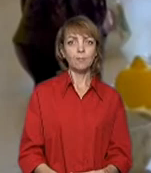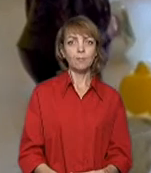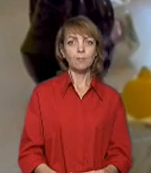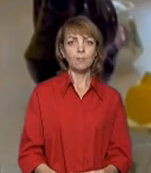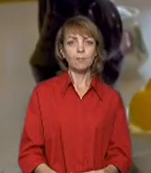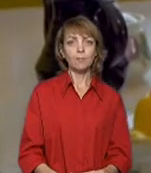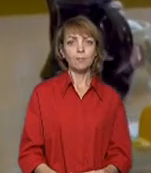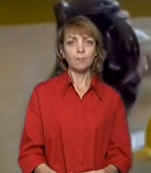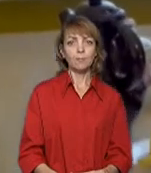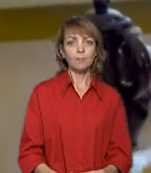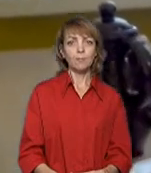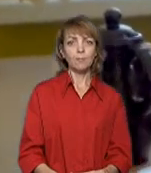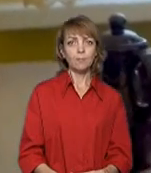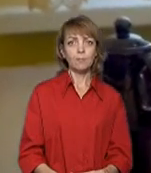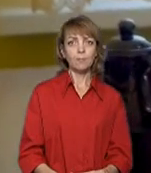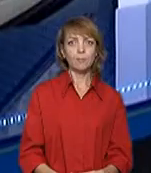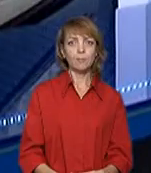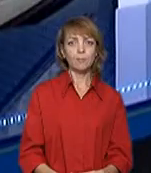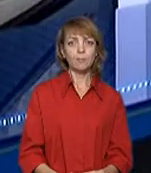новини на Суспільному, Харків.